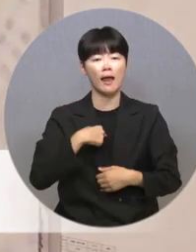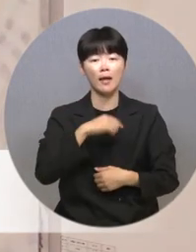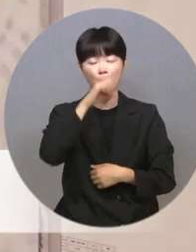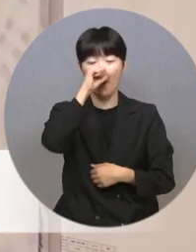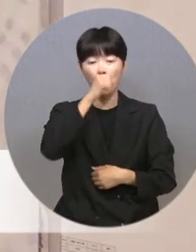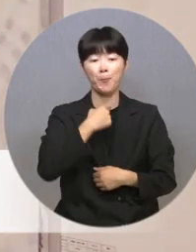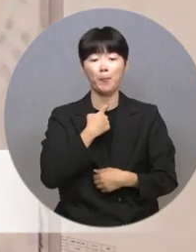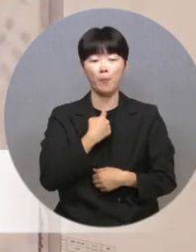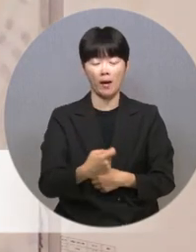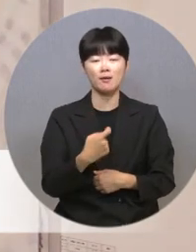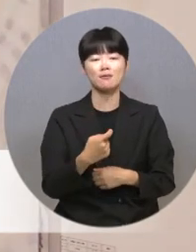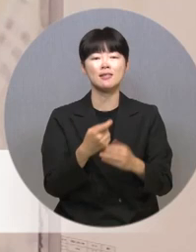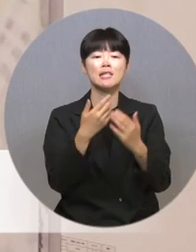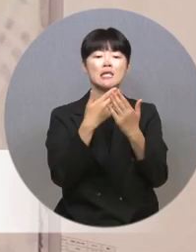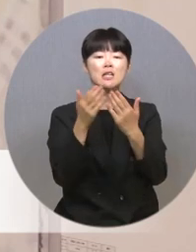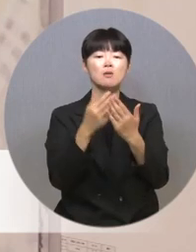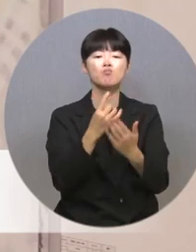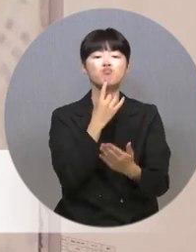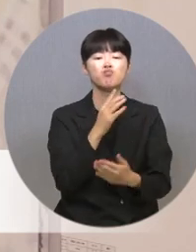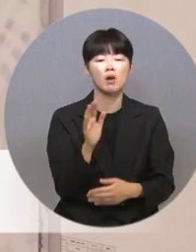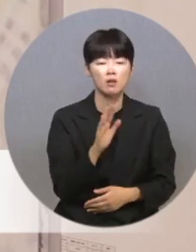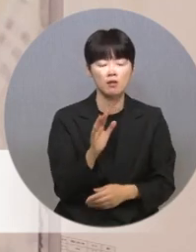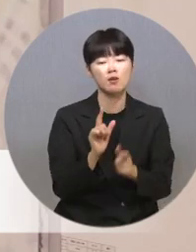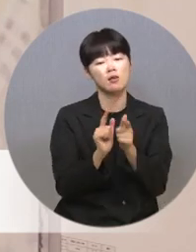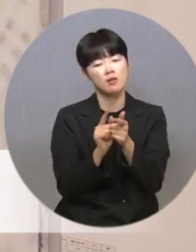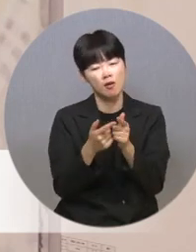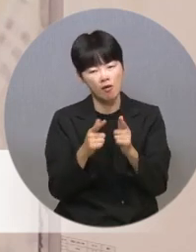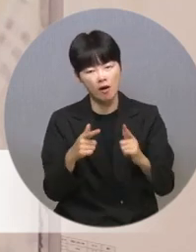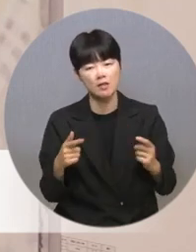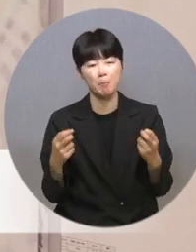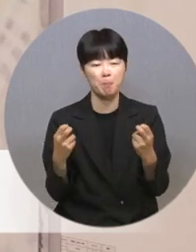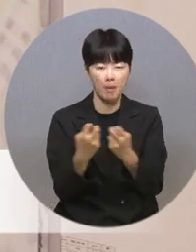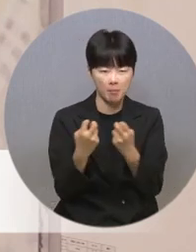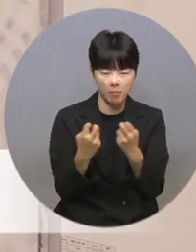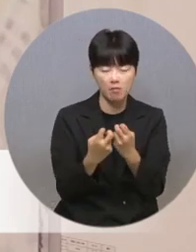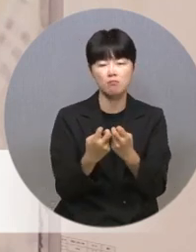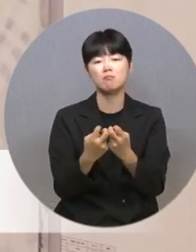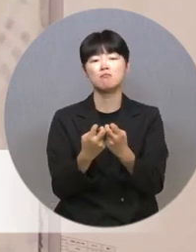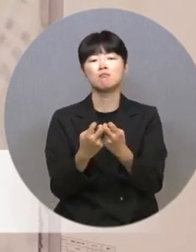그 수채화는 물론이며 또 소재나 재료 기법 면에서